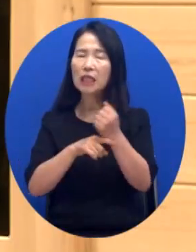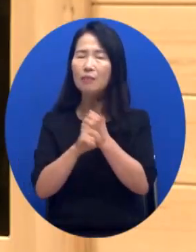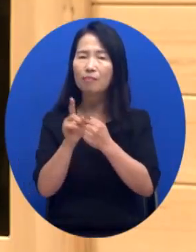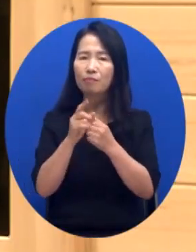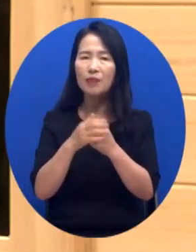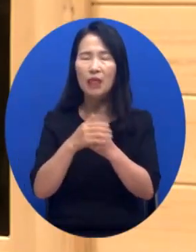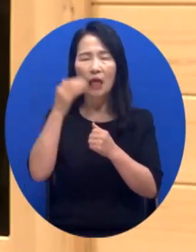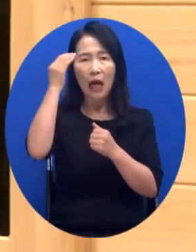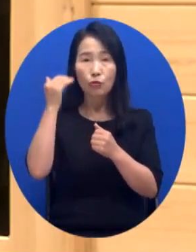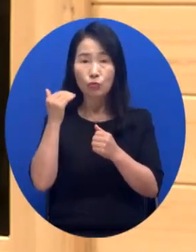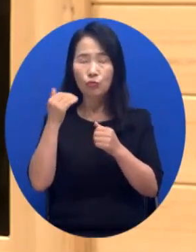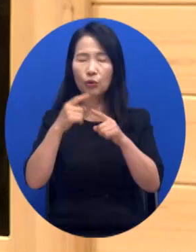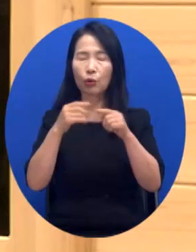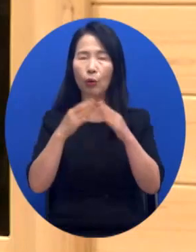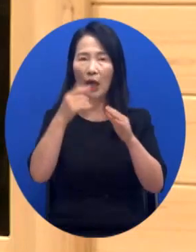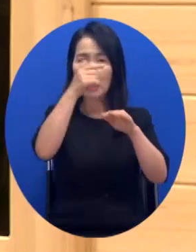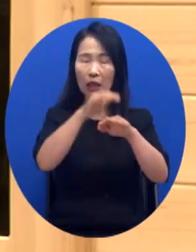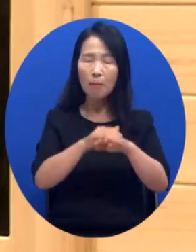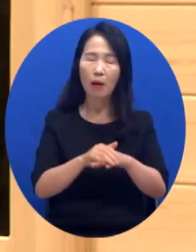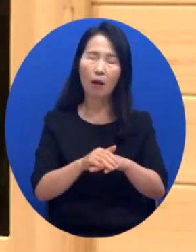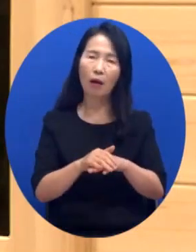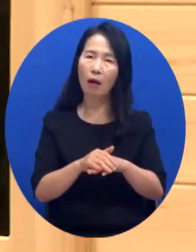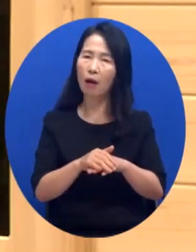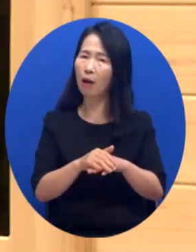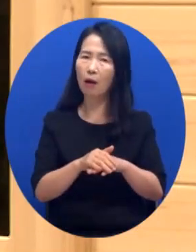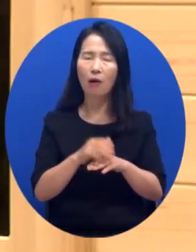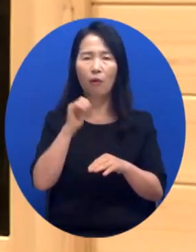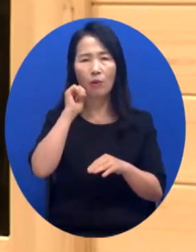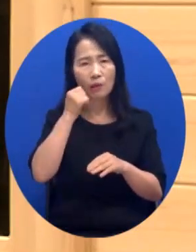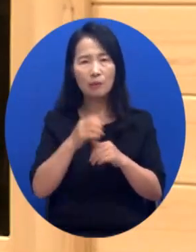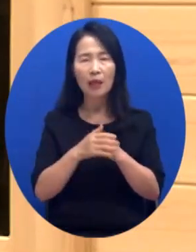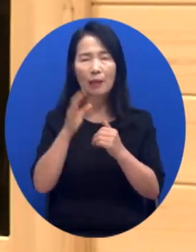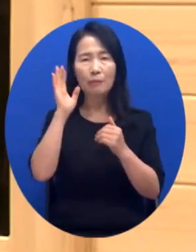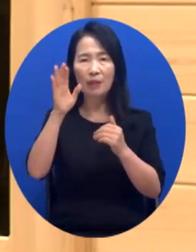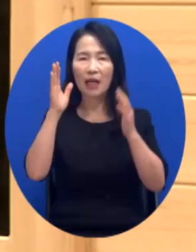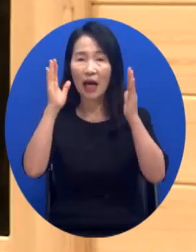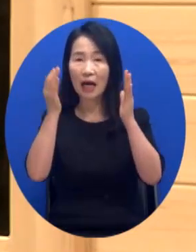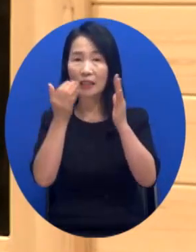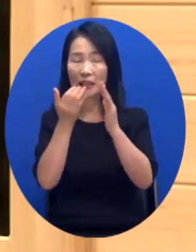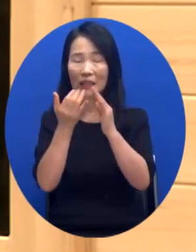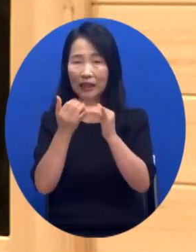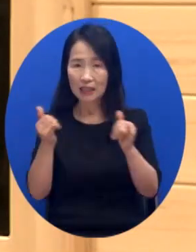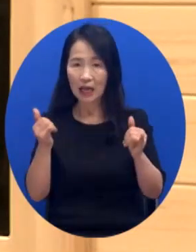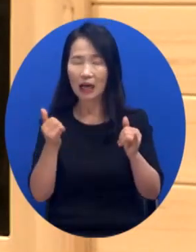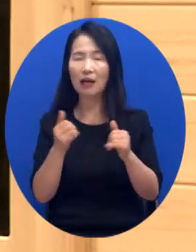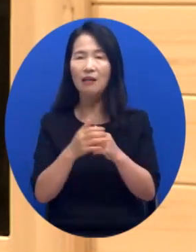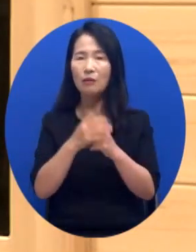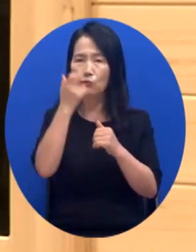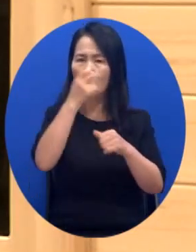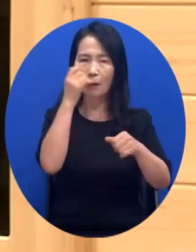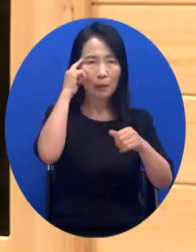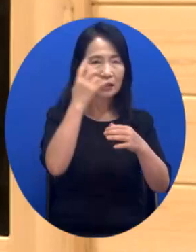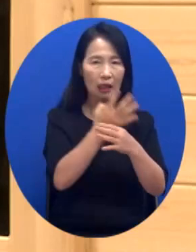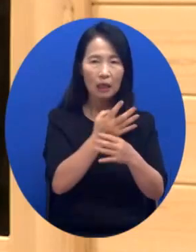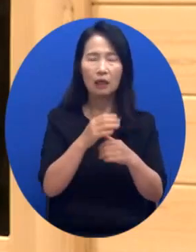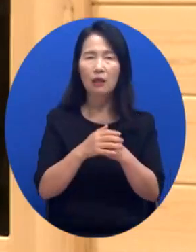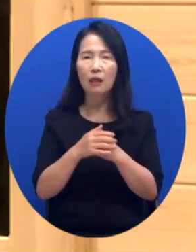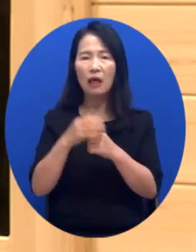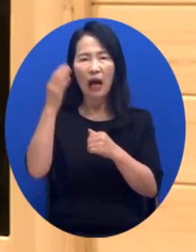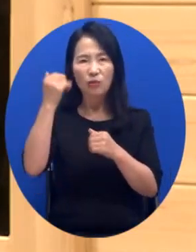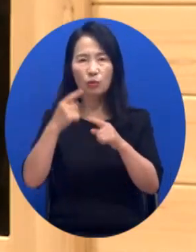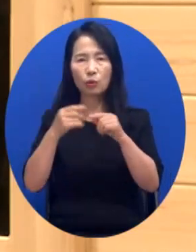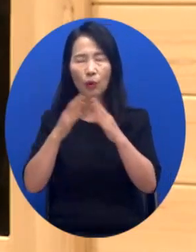한국교회 예배가 초토화되었습니다. 사실 미래학자 최현식 박사님은 20년, 30년 후에 한국교회는 반토막